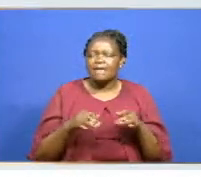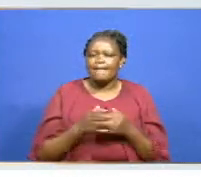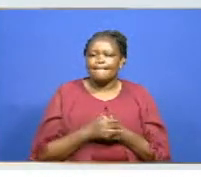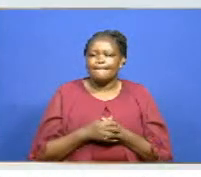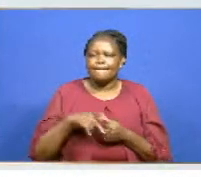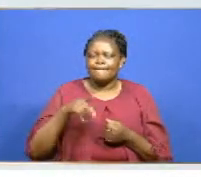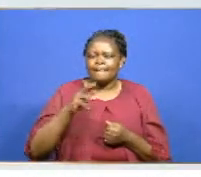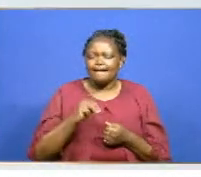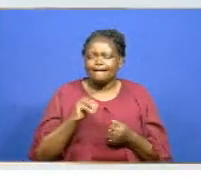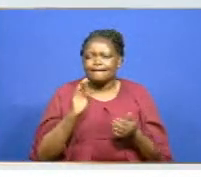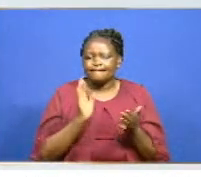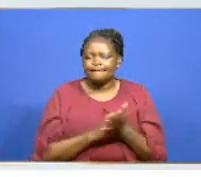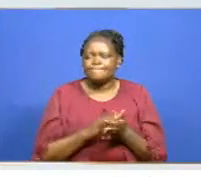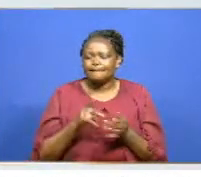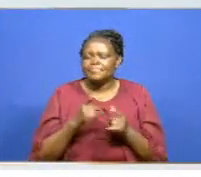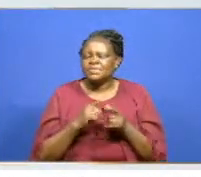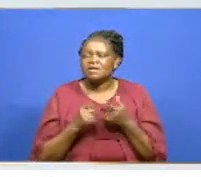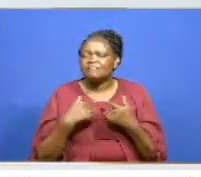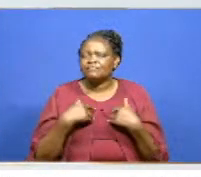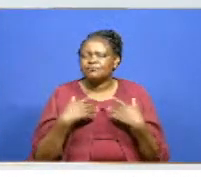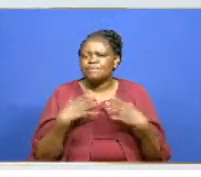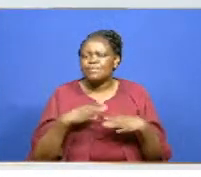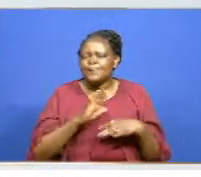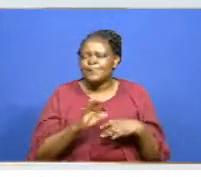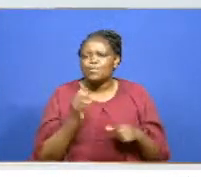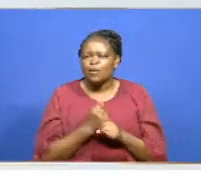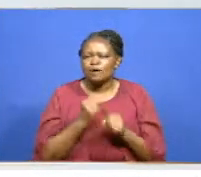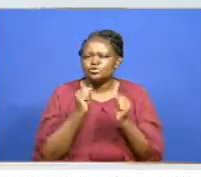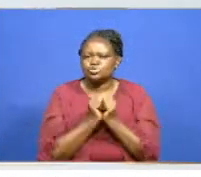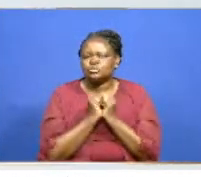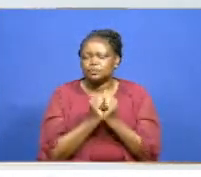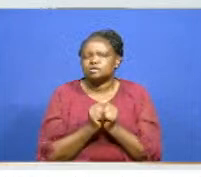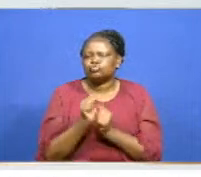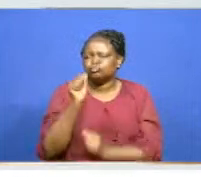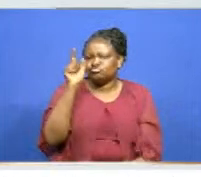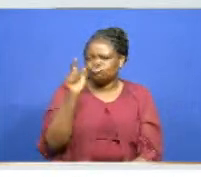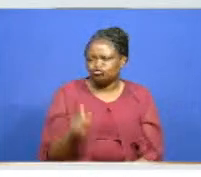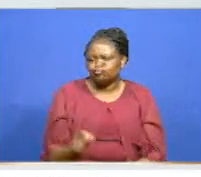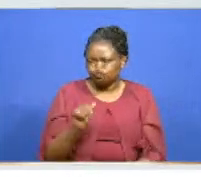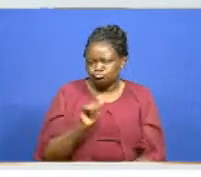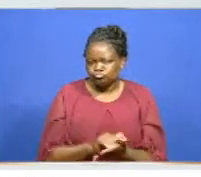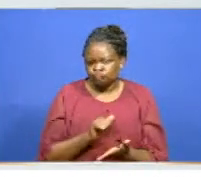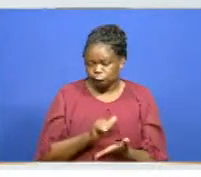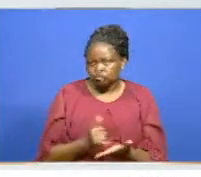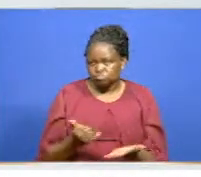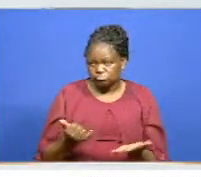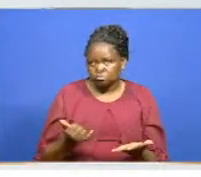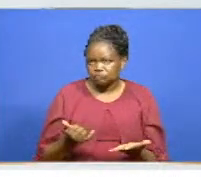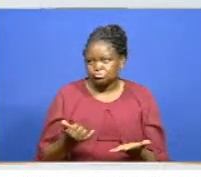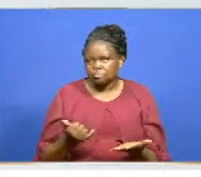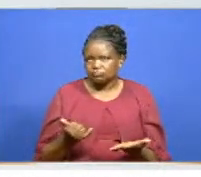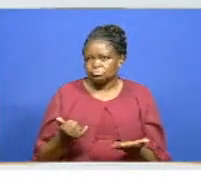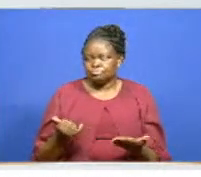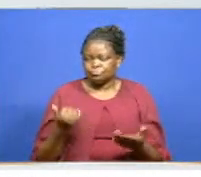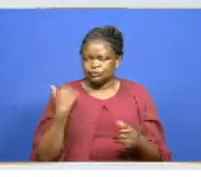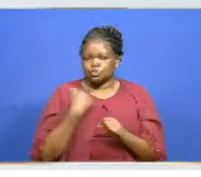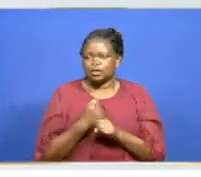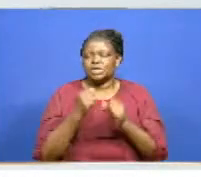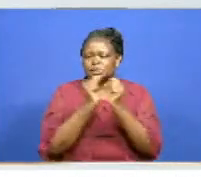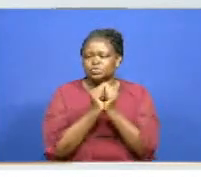vile wameweza kuleta watu wao pamoja katika region hizo mikoa ambazo wameshikana